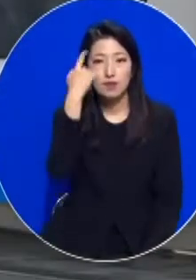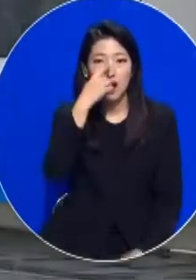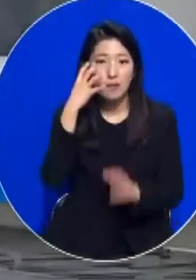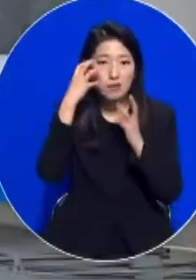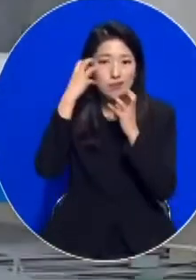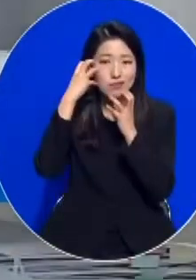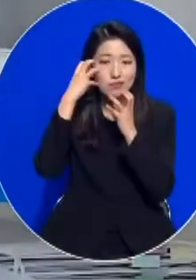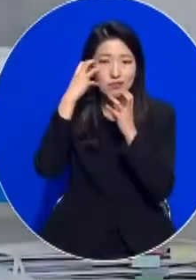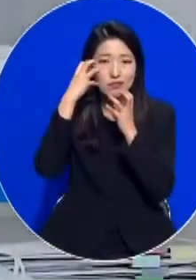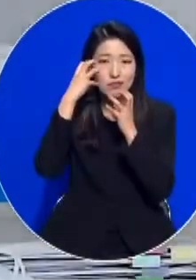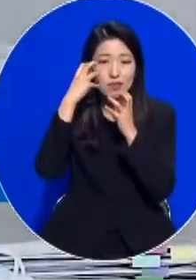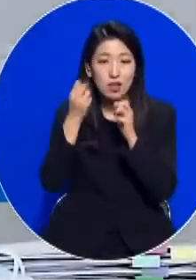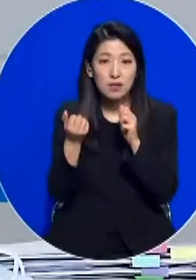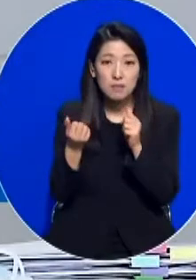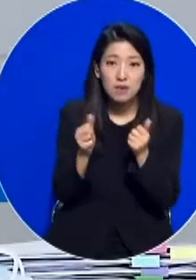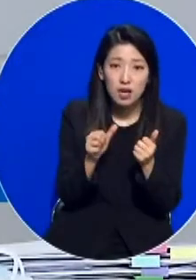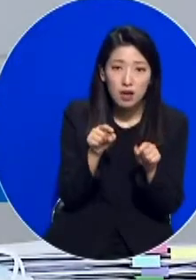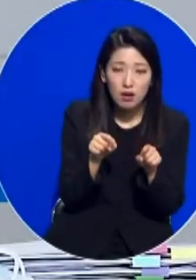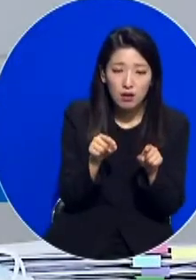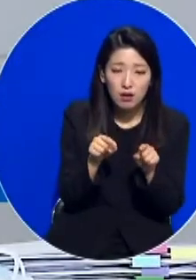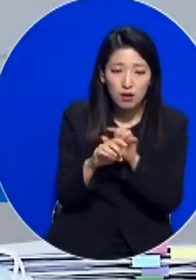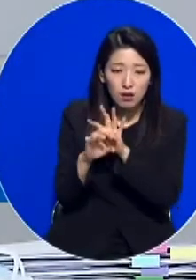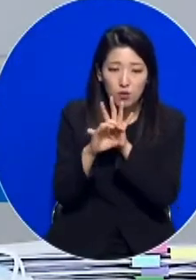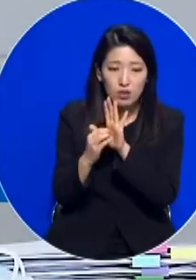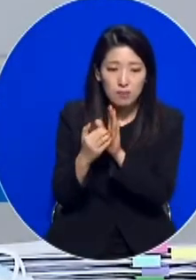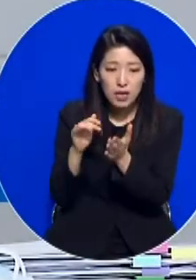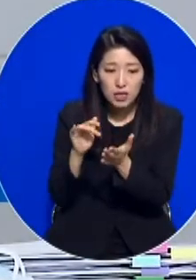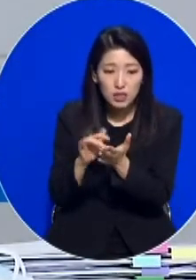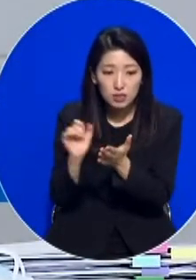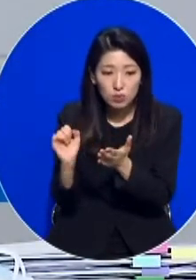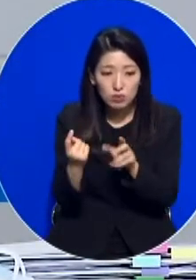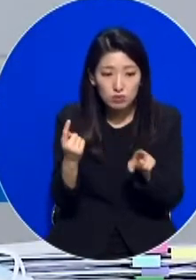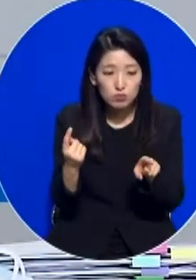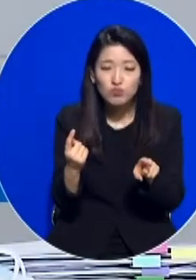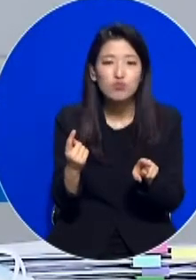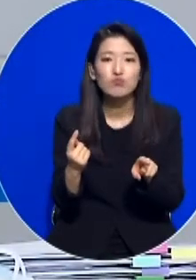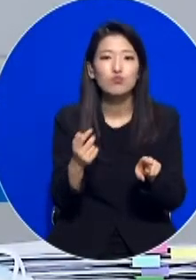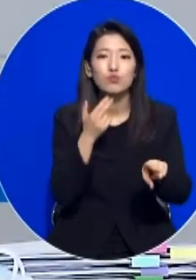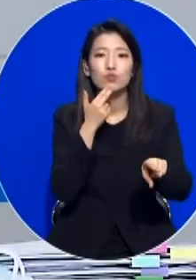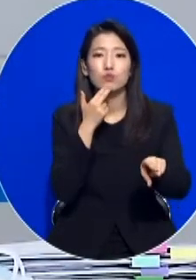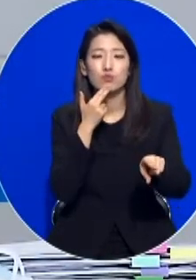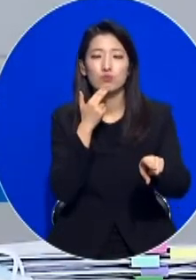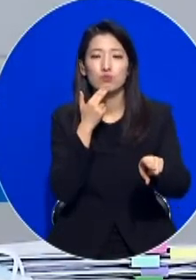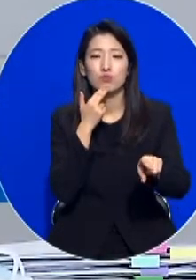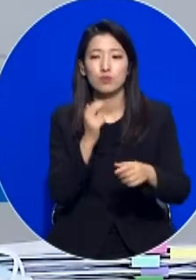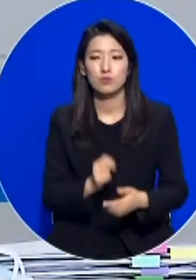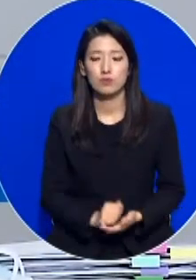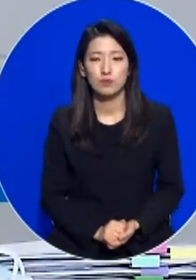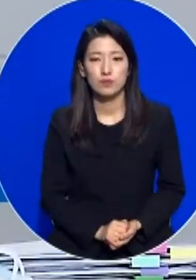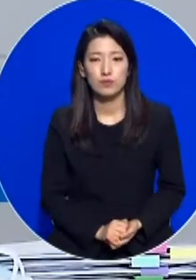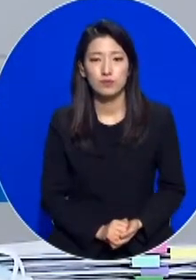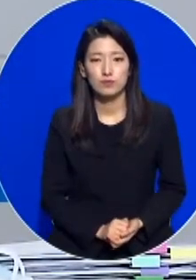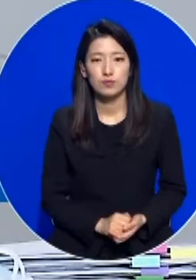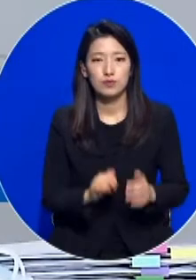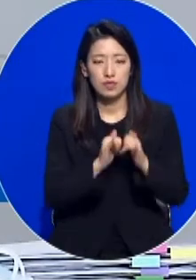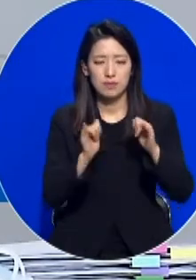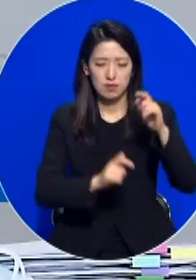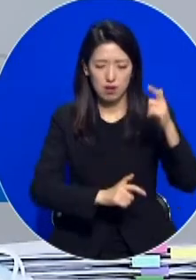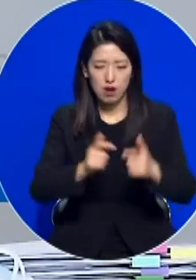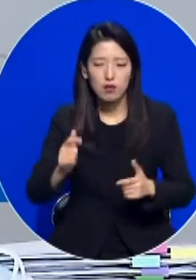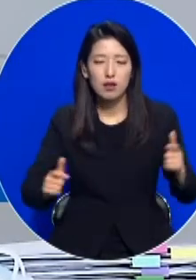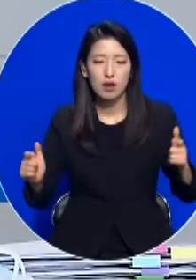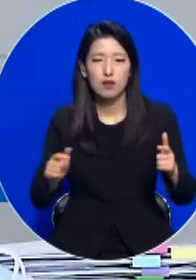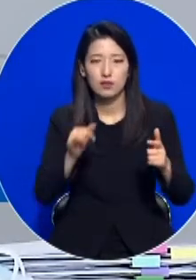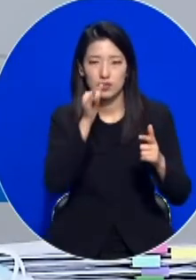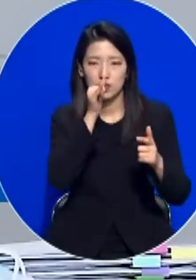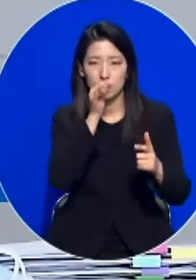안면마비, 사망 사례 등은 백신과의 인과성이 보고되지 않았고 면역학적 과민 반응으로 사람마다 다르게 나타날 수